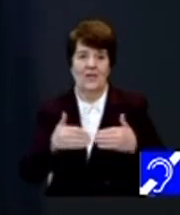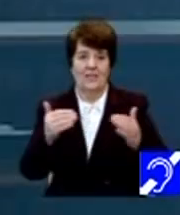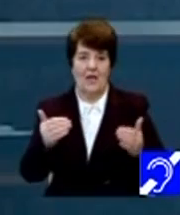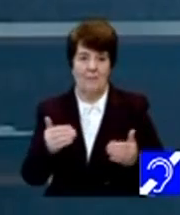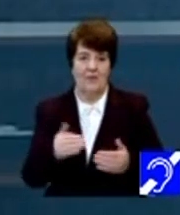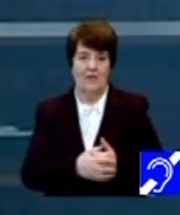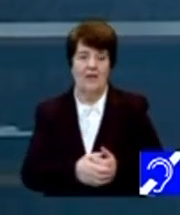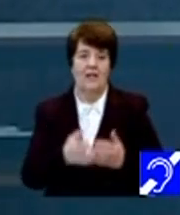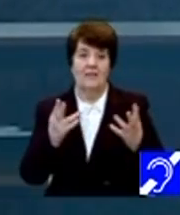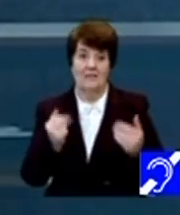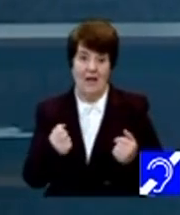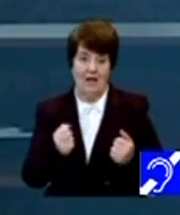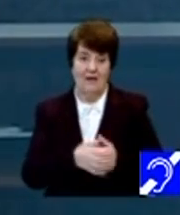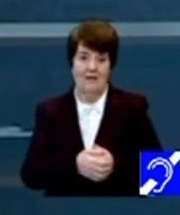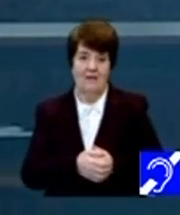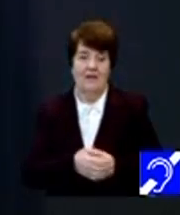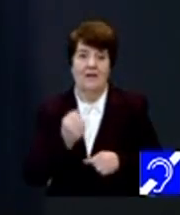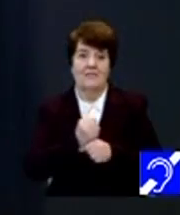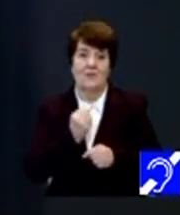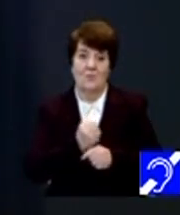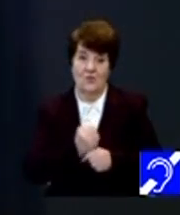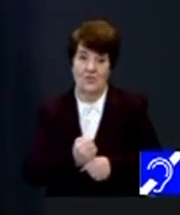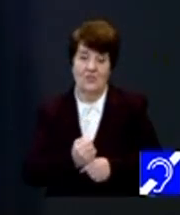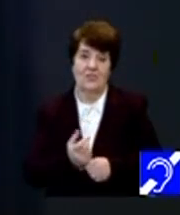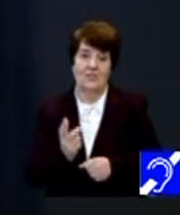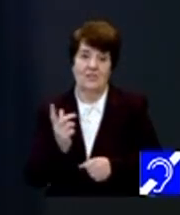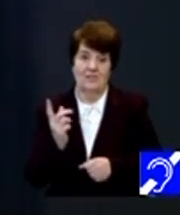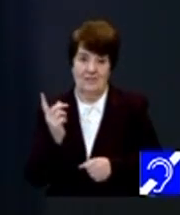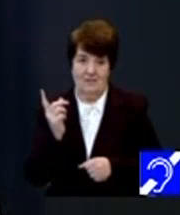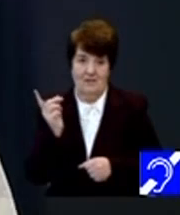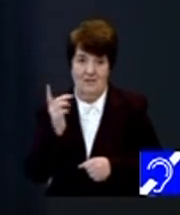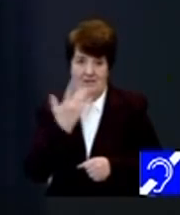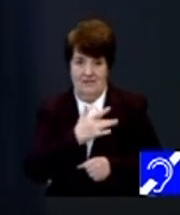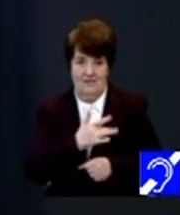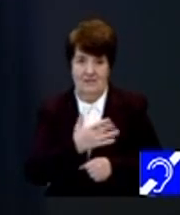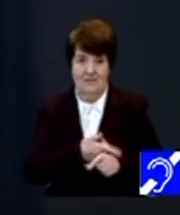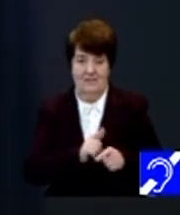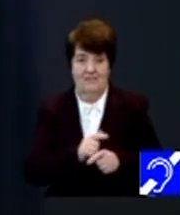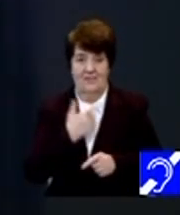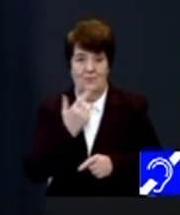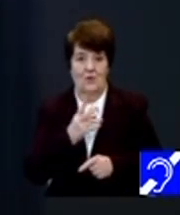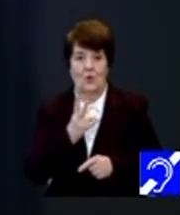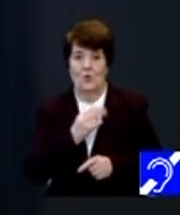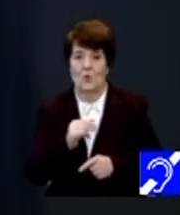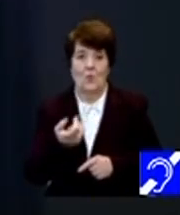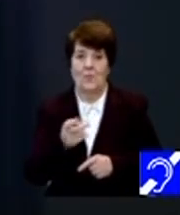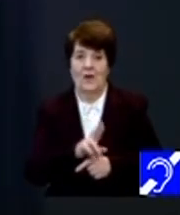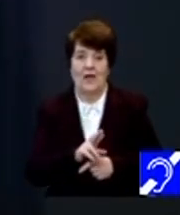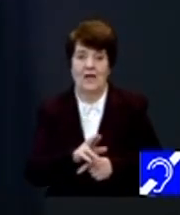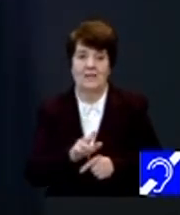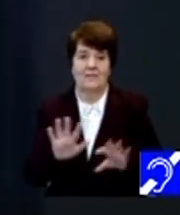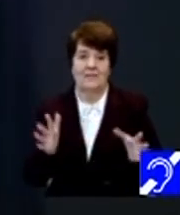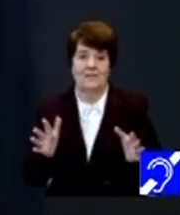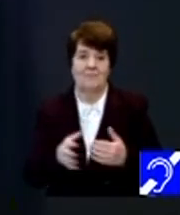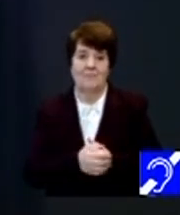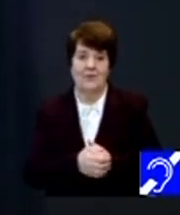puțin. Da, că când ești peste ocean, na, citești presă, că nu prea... altfel nu